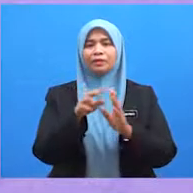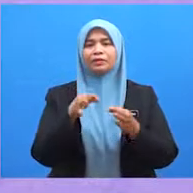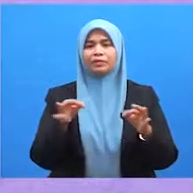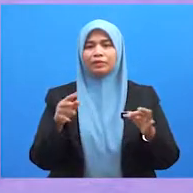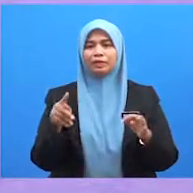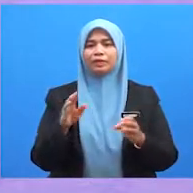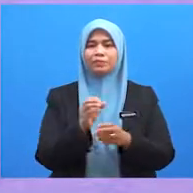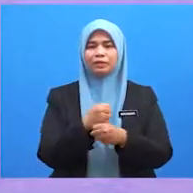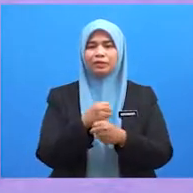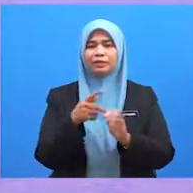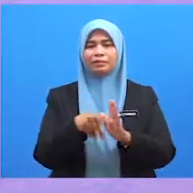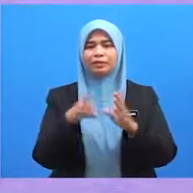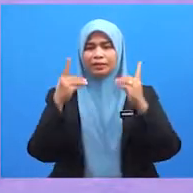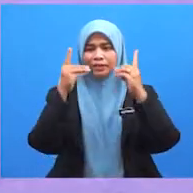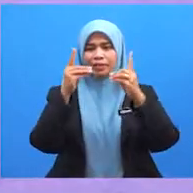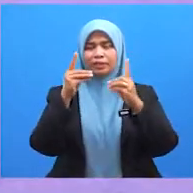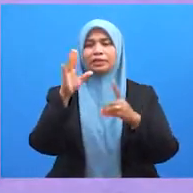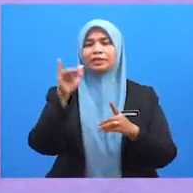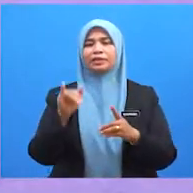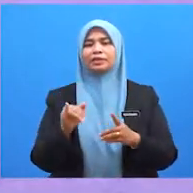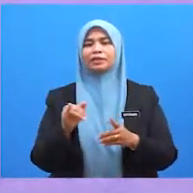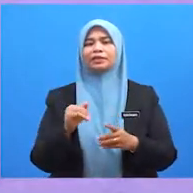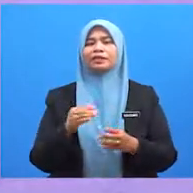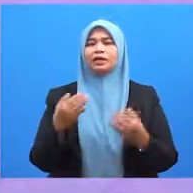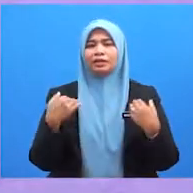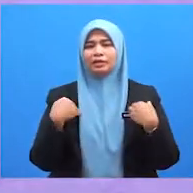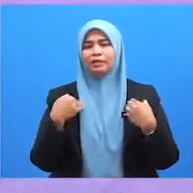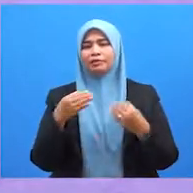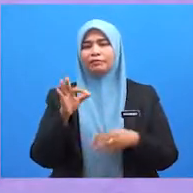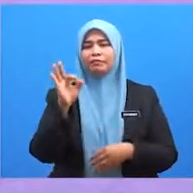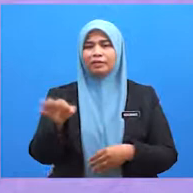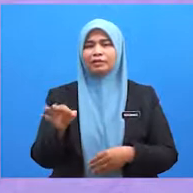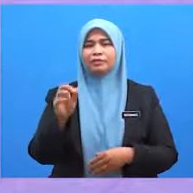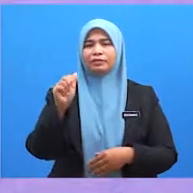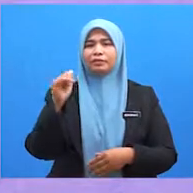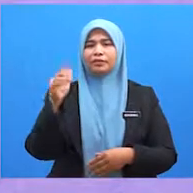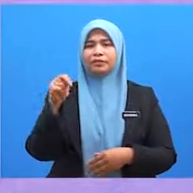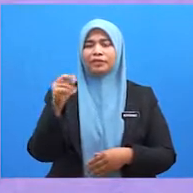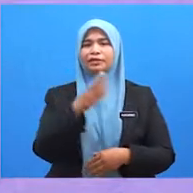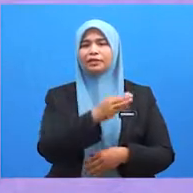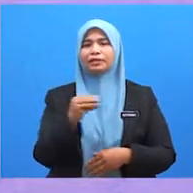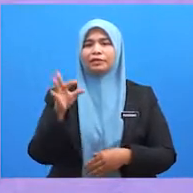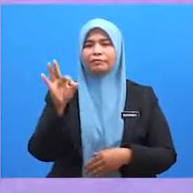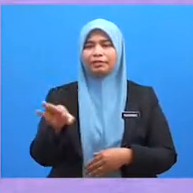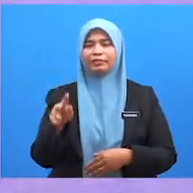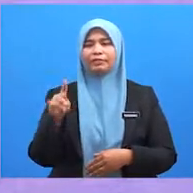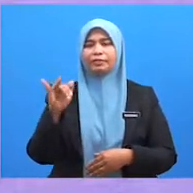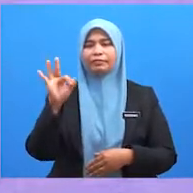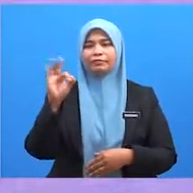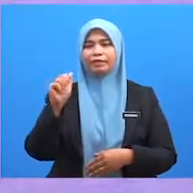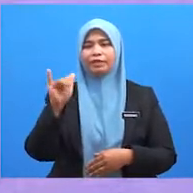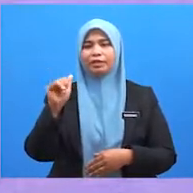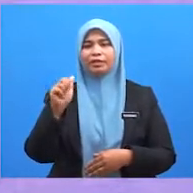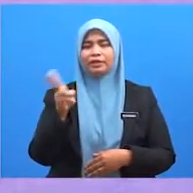menghuraikan bentuk pendidikan yang terdiri daripada fardu ain dan fardu